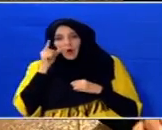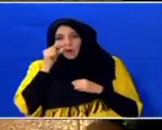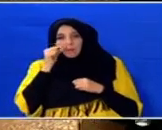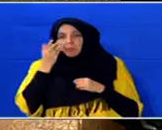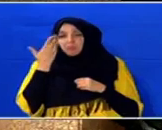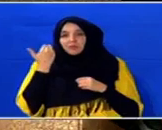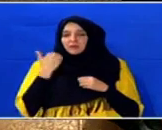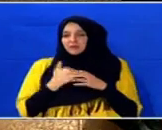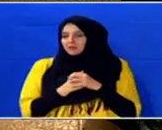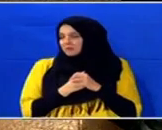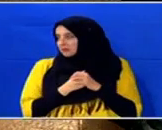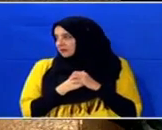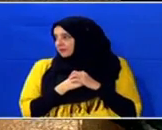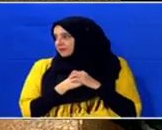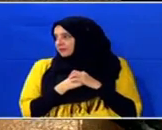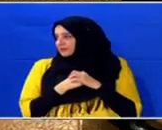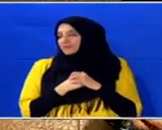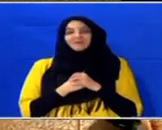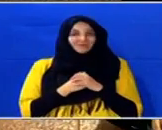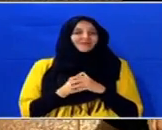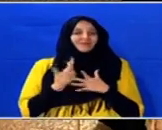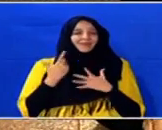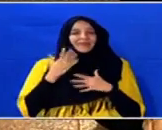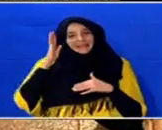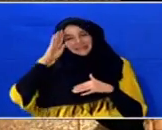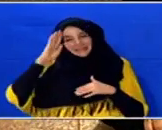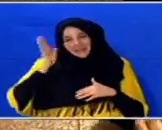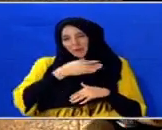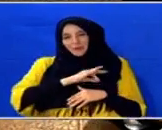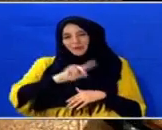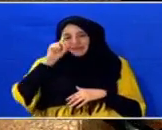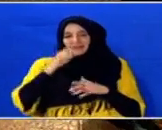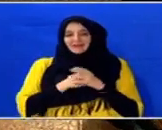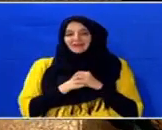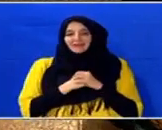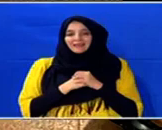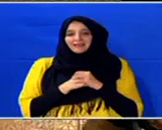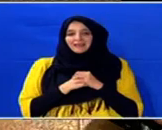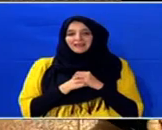أمة الله. السلام عليكم. وعليكم السلام ورحمة الله، تفضل الحاج.